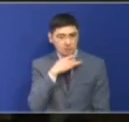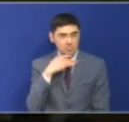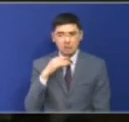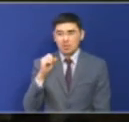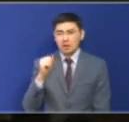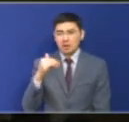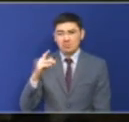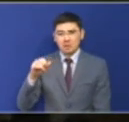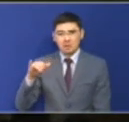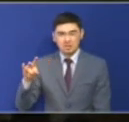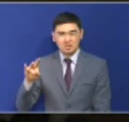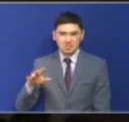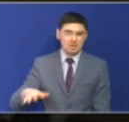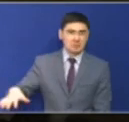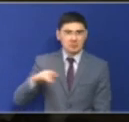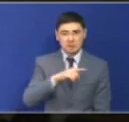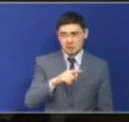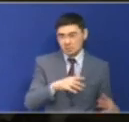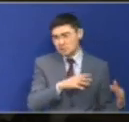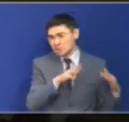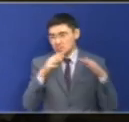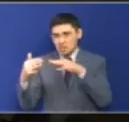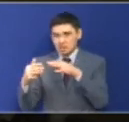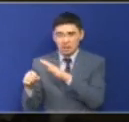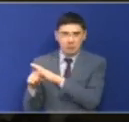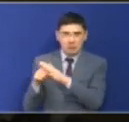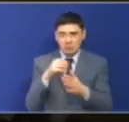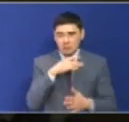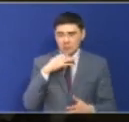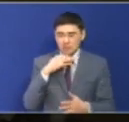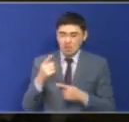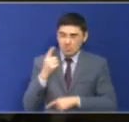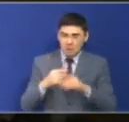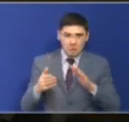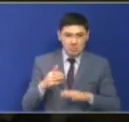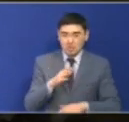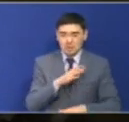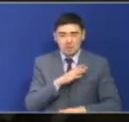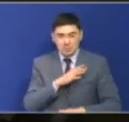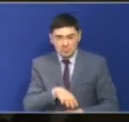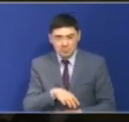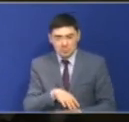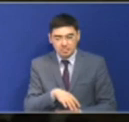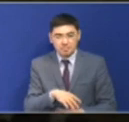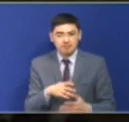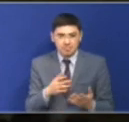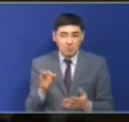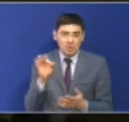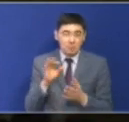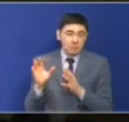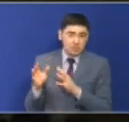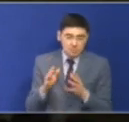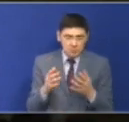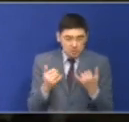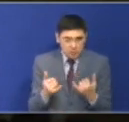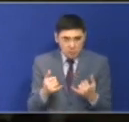На афганской земле погибло много казахстанских ребят. Многие не вернулись домой, так и оставшись в Афганистане. Об этом всем мы